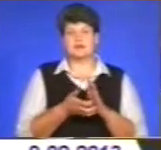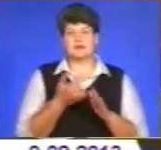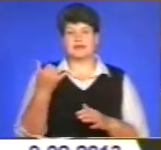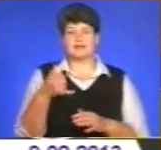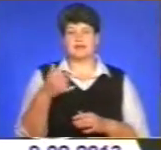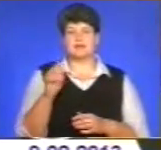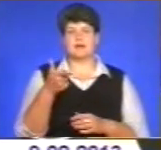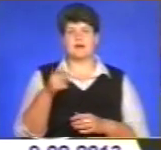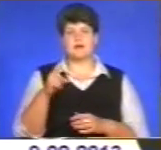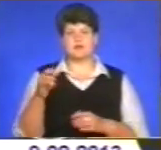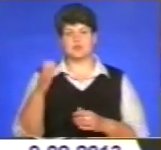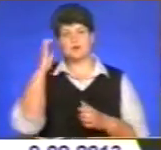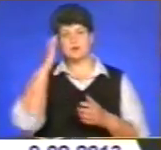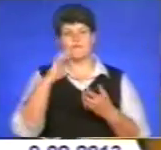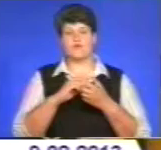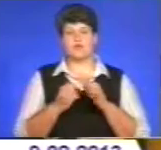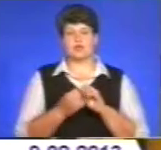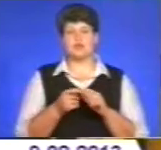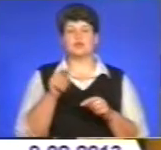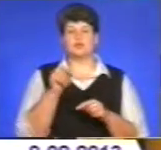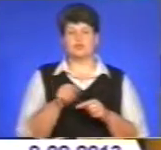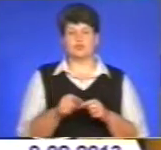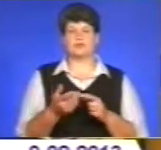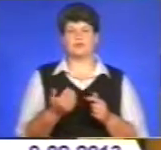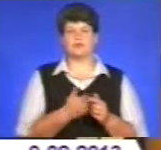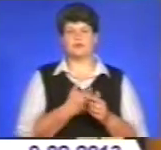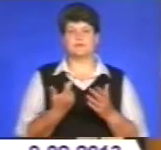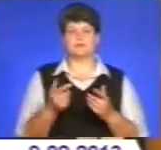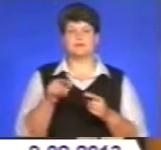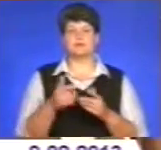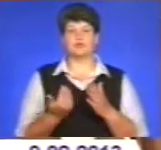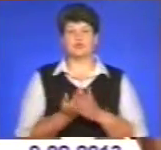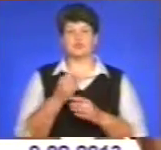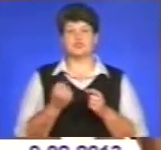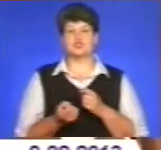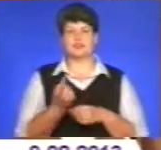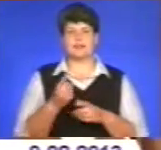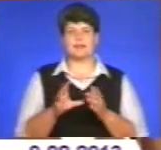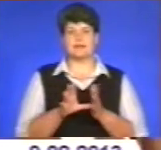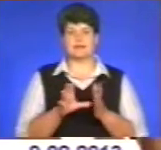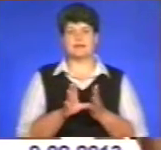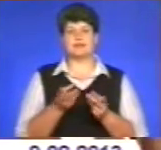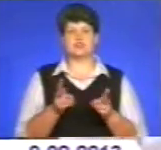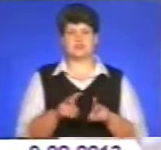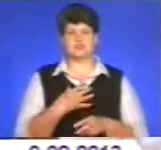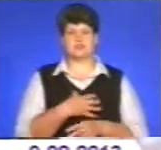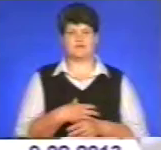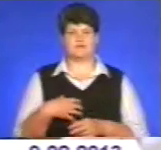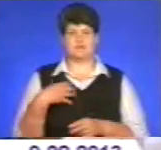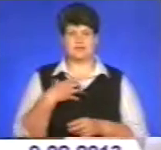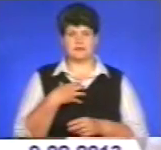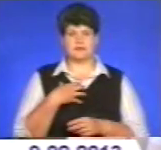вугілля. Тому інноваційний підхід до використання поновлюваних джерел енергії залишається актуальним.